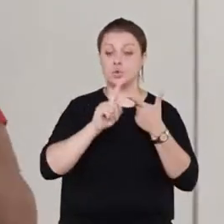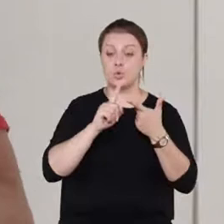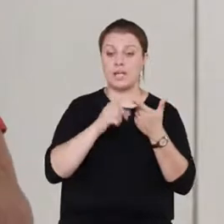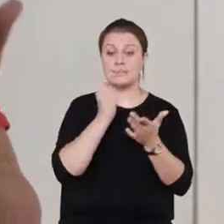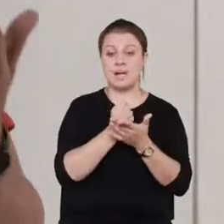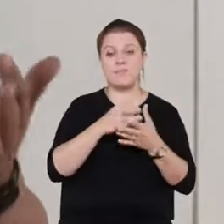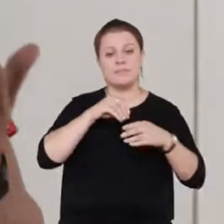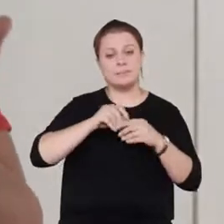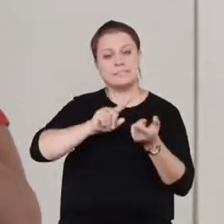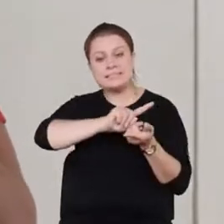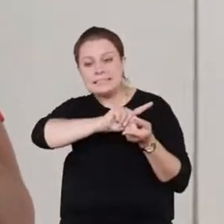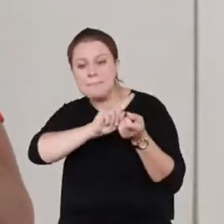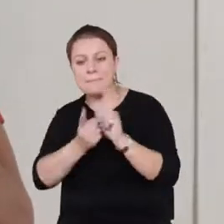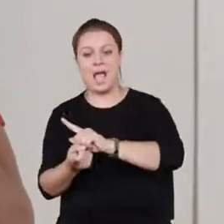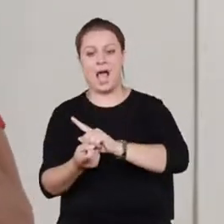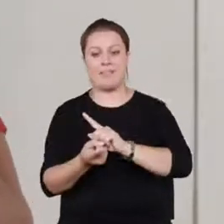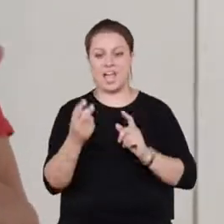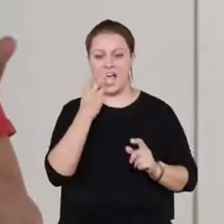podział ziemi